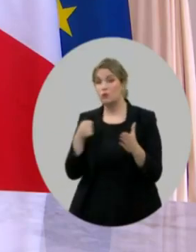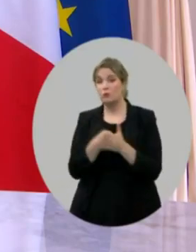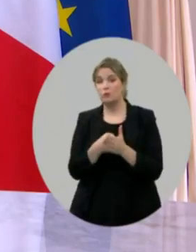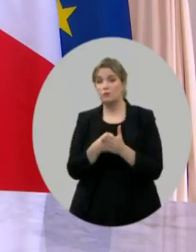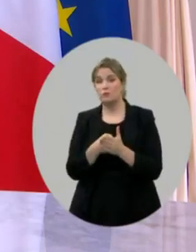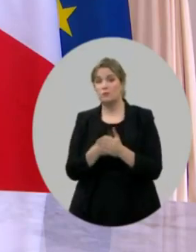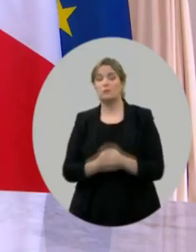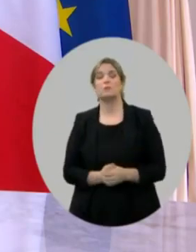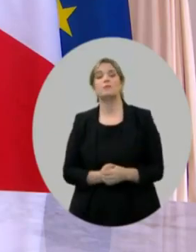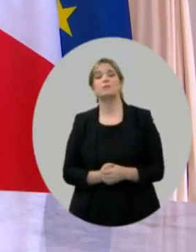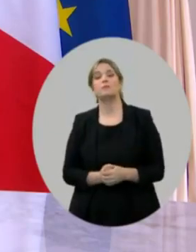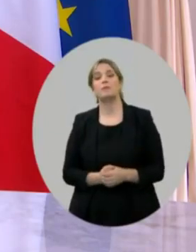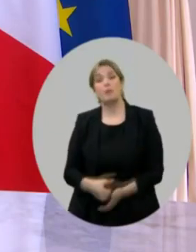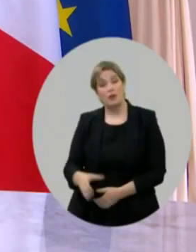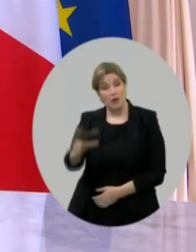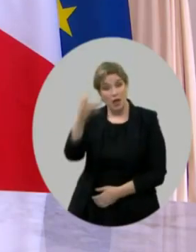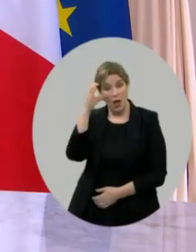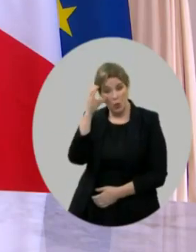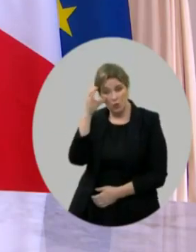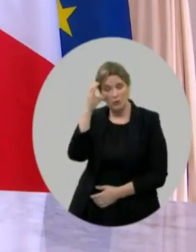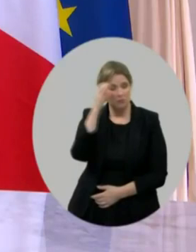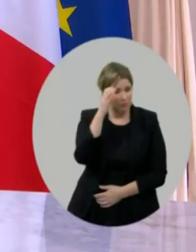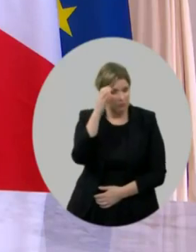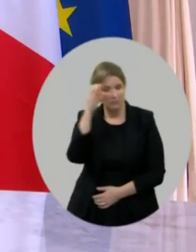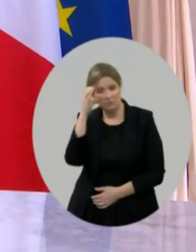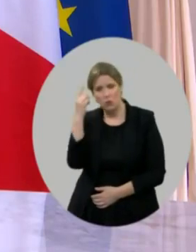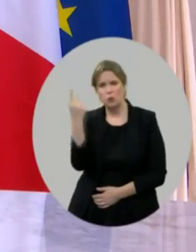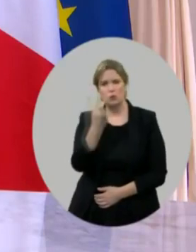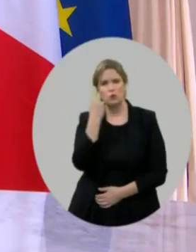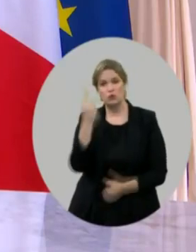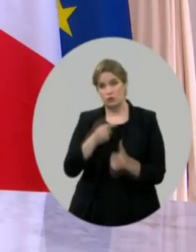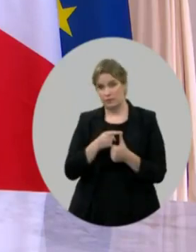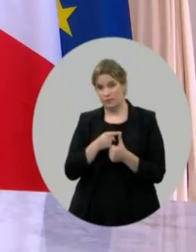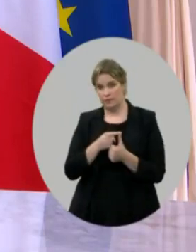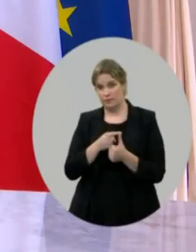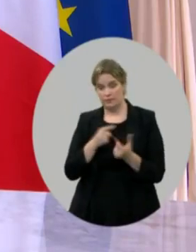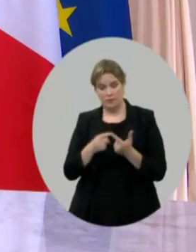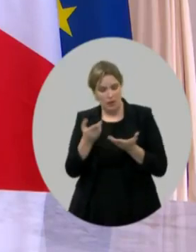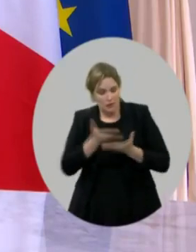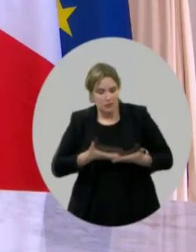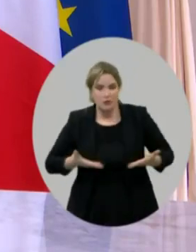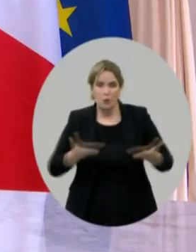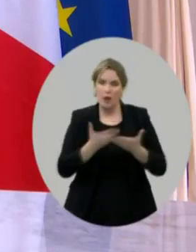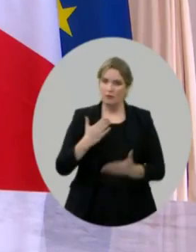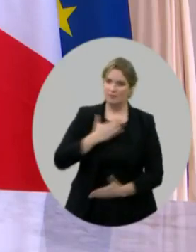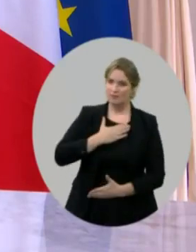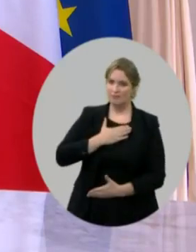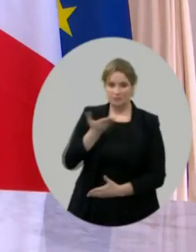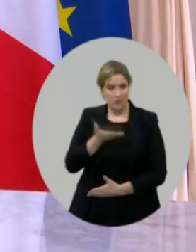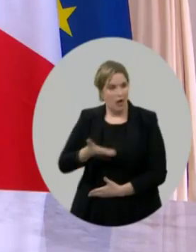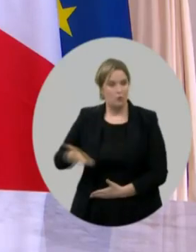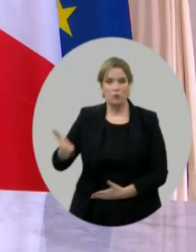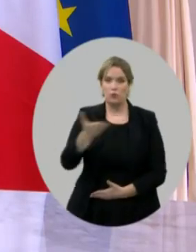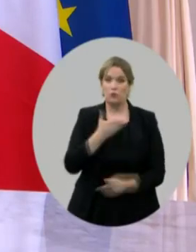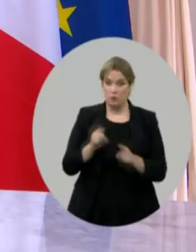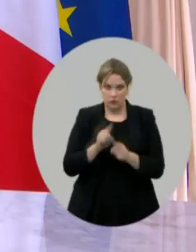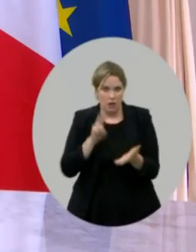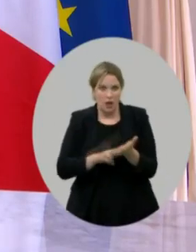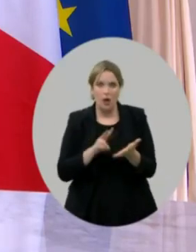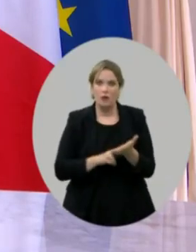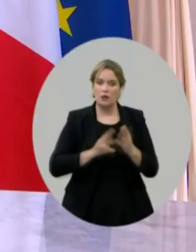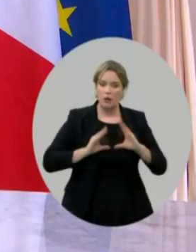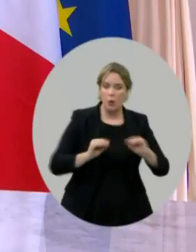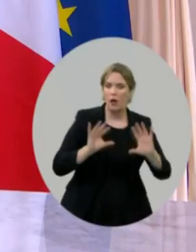Toujours, j'écouterai, j'expliquerai notre situation et la réalité de